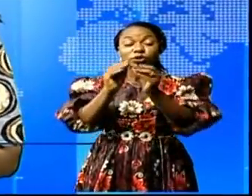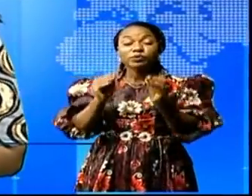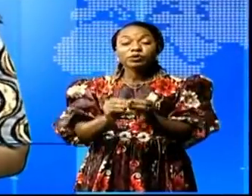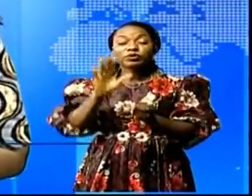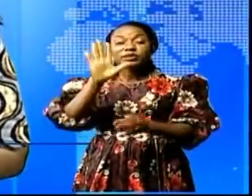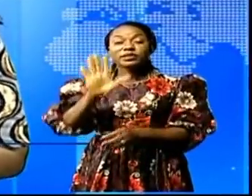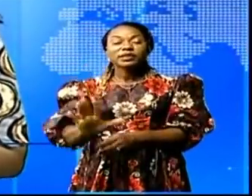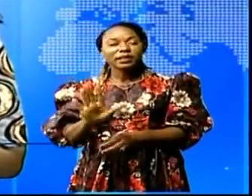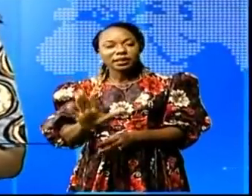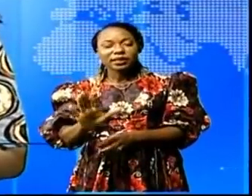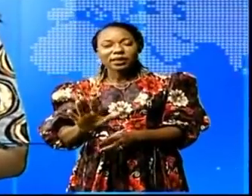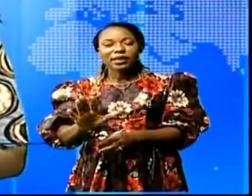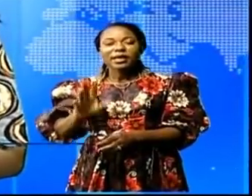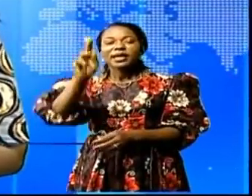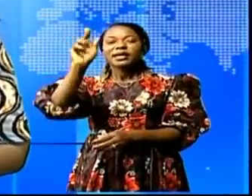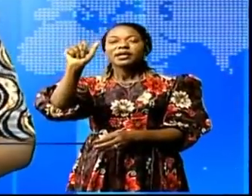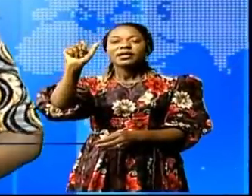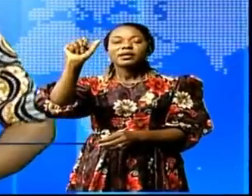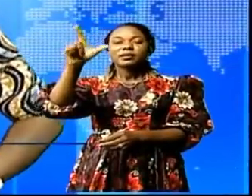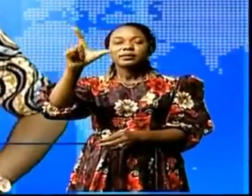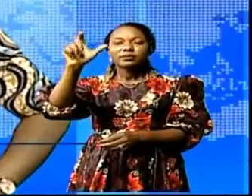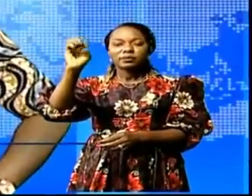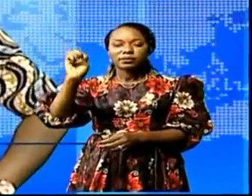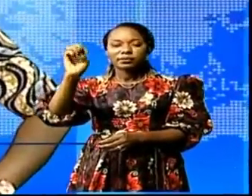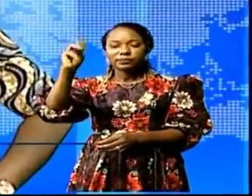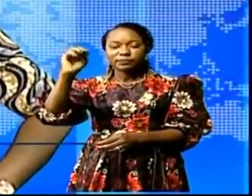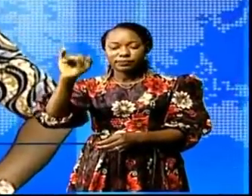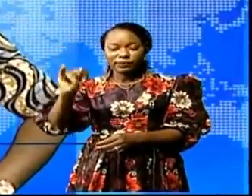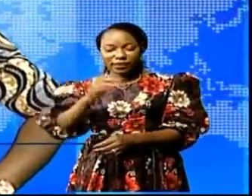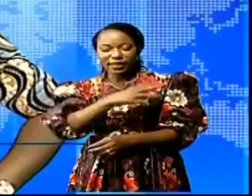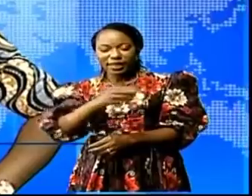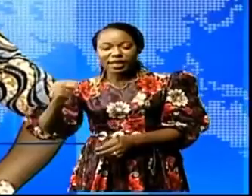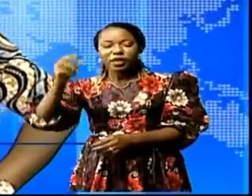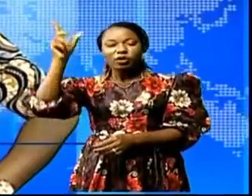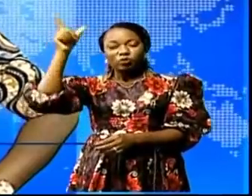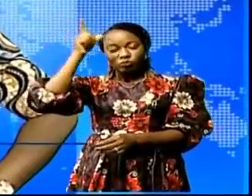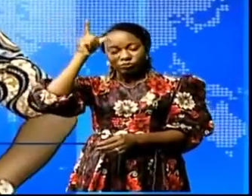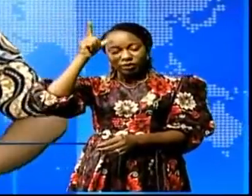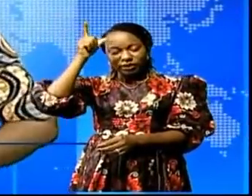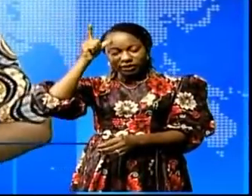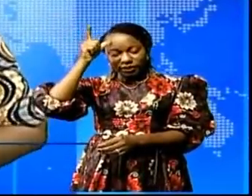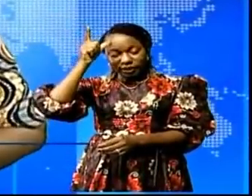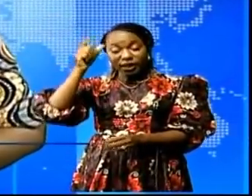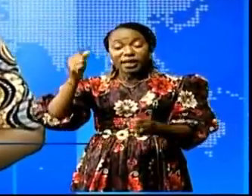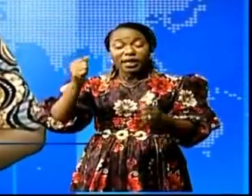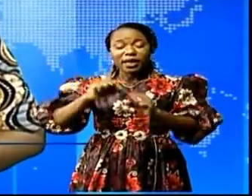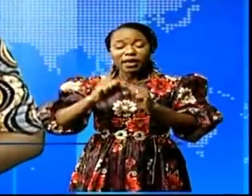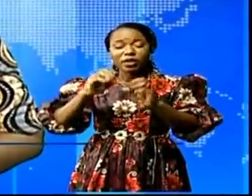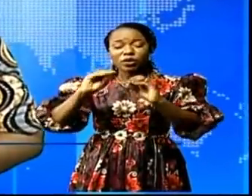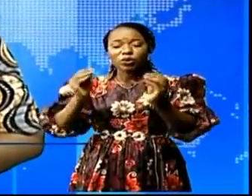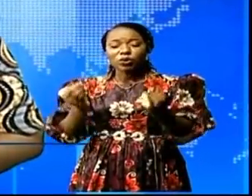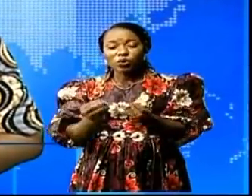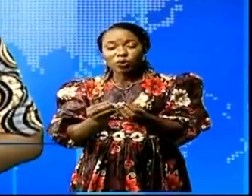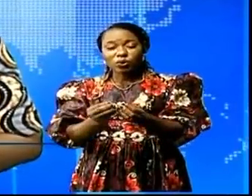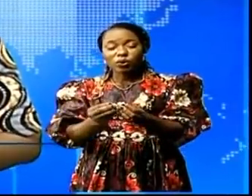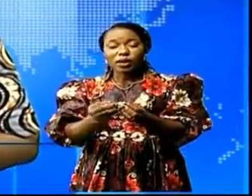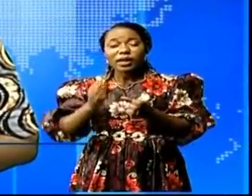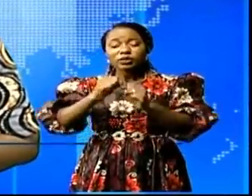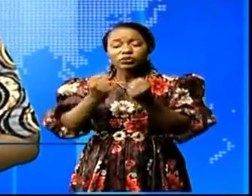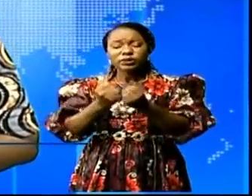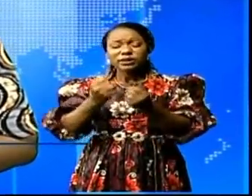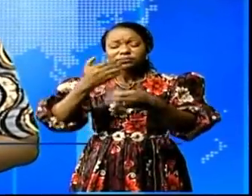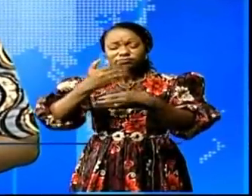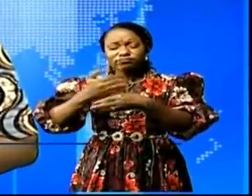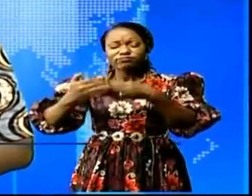axe Kalemie-Lubumbashi, l'office de route s'active à réhabiliter ce tronçon de 60 km de distance. Une